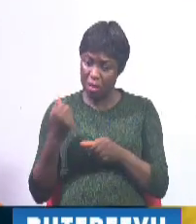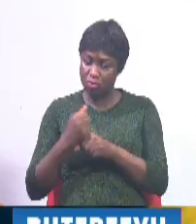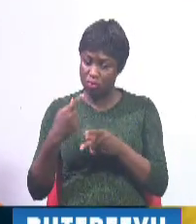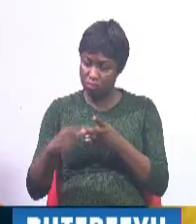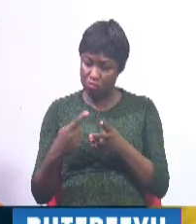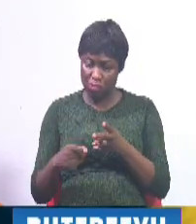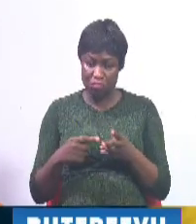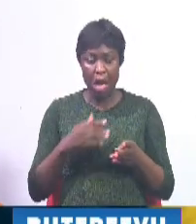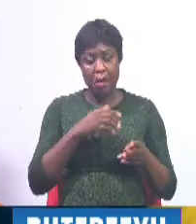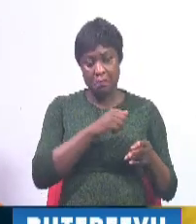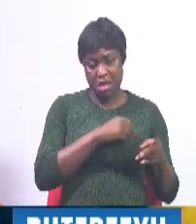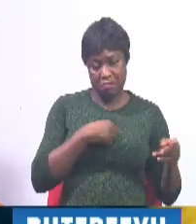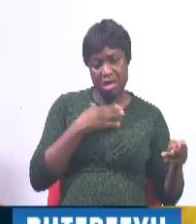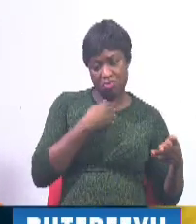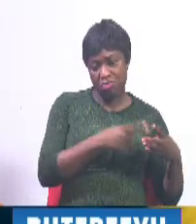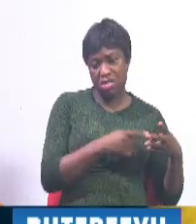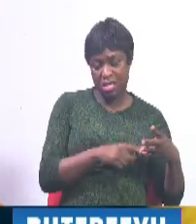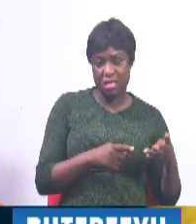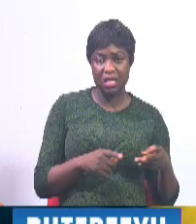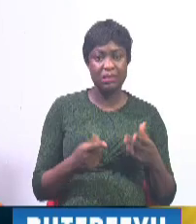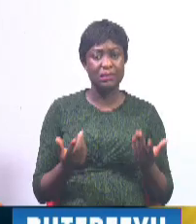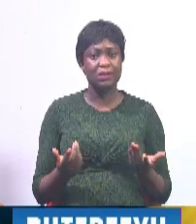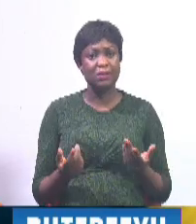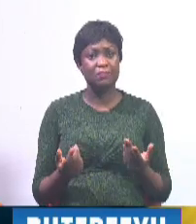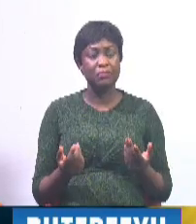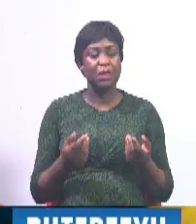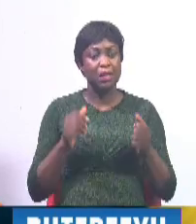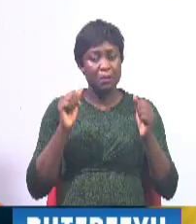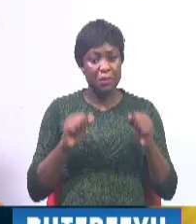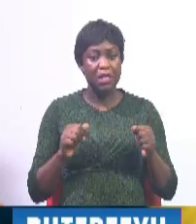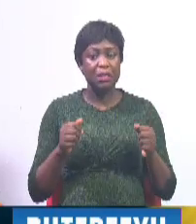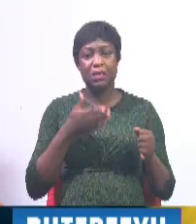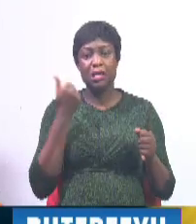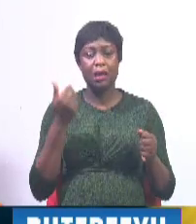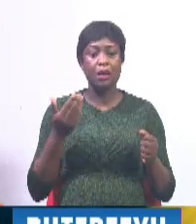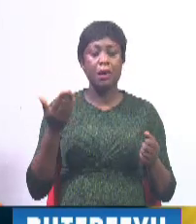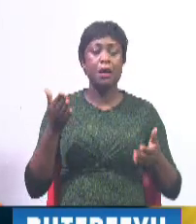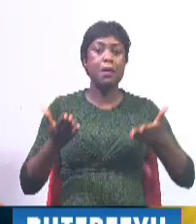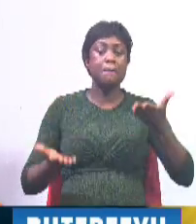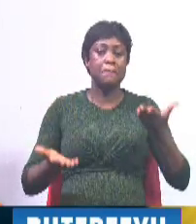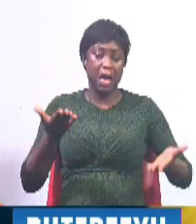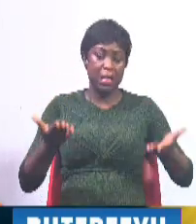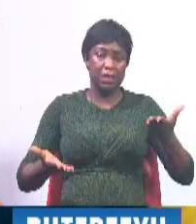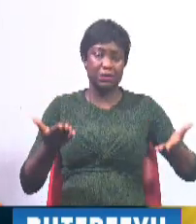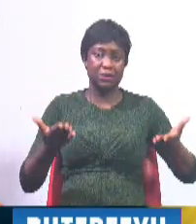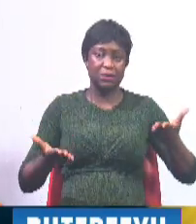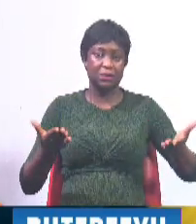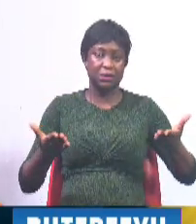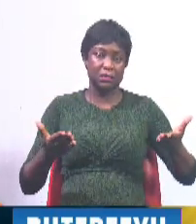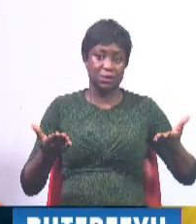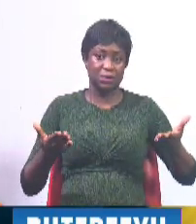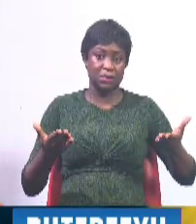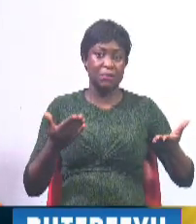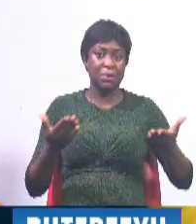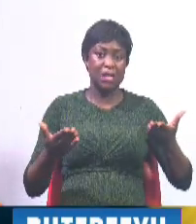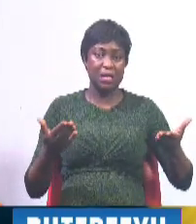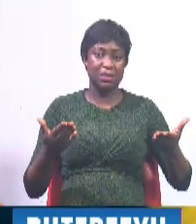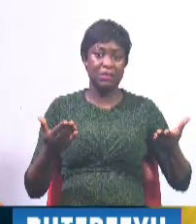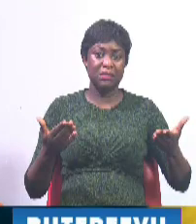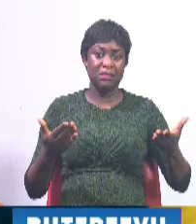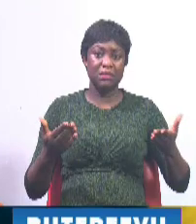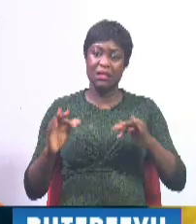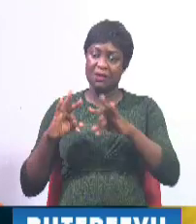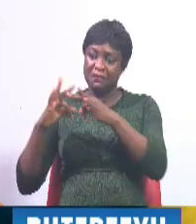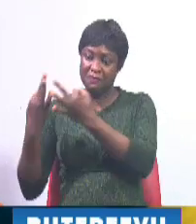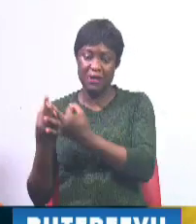balance okulaba nga ebigendererwa byammwe si bya famire zizina ebbiri wabula bya famire eno empya ebeera